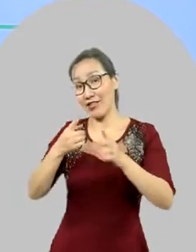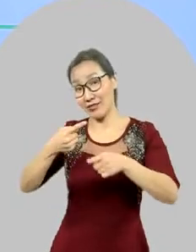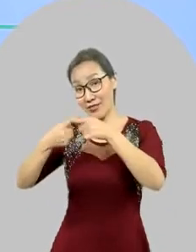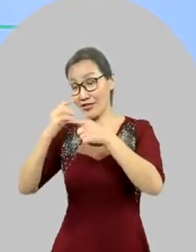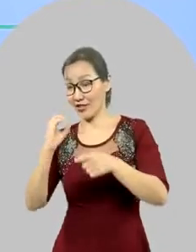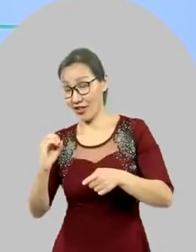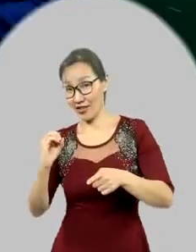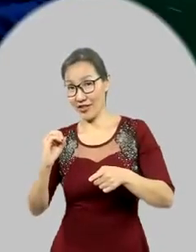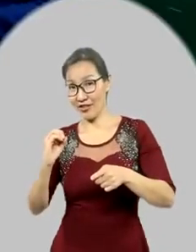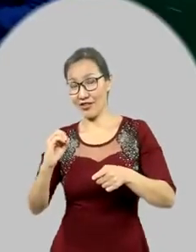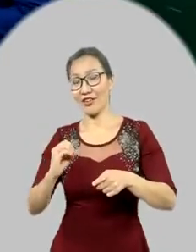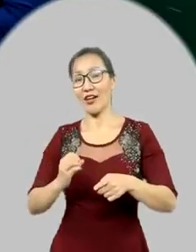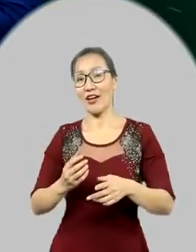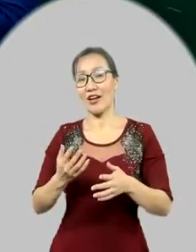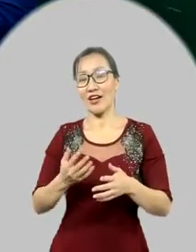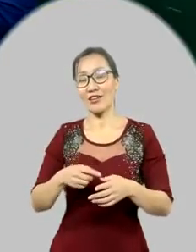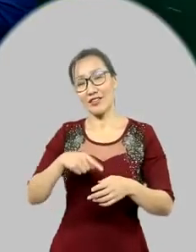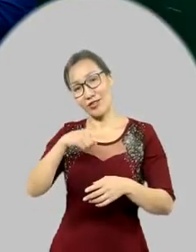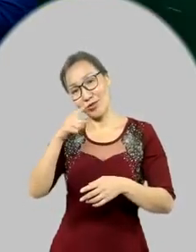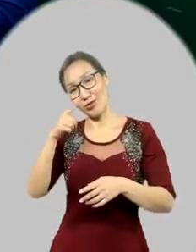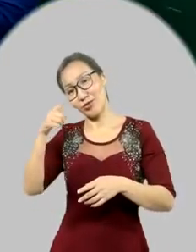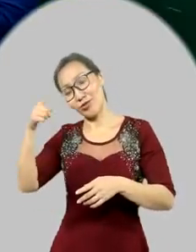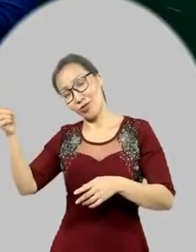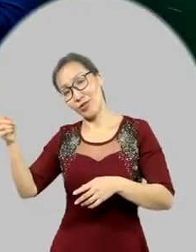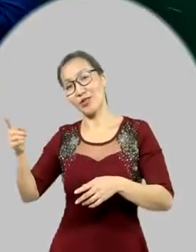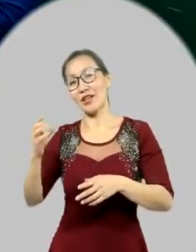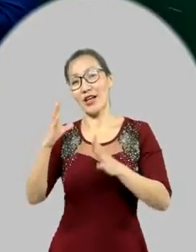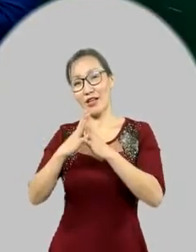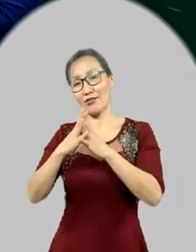нэмэгдээд тэг. За цааш нь үргэлжлүүлэн тоолы.